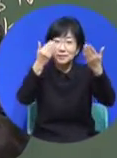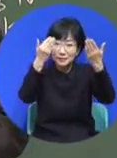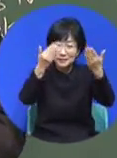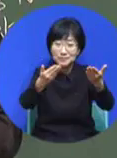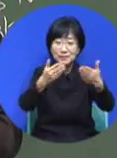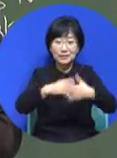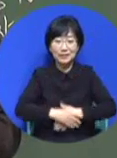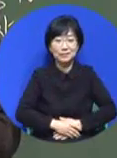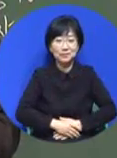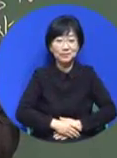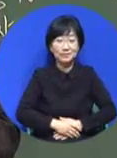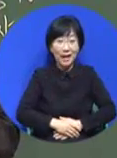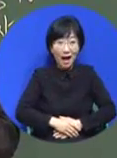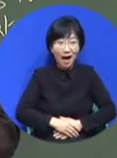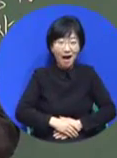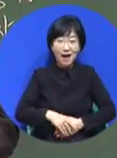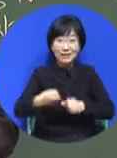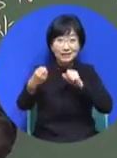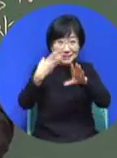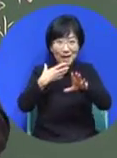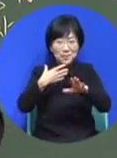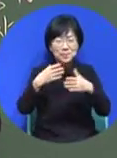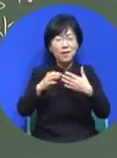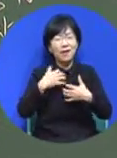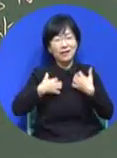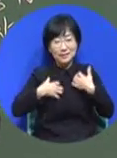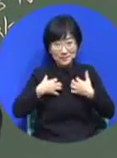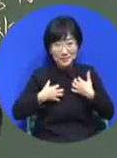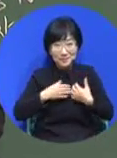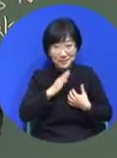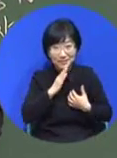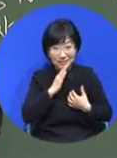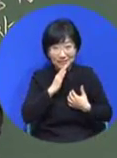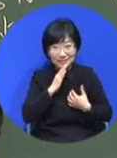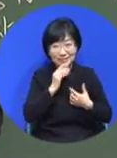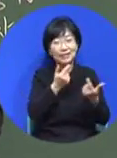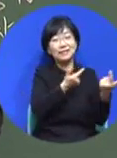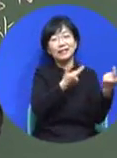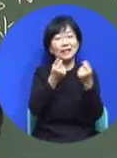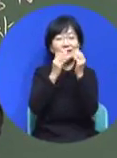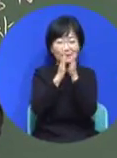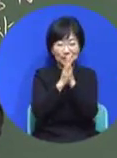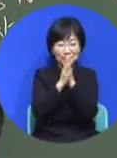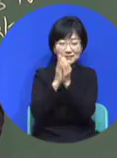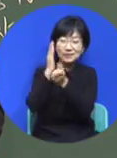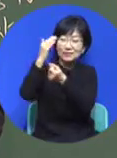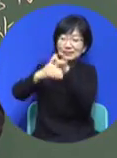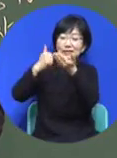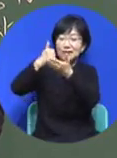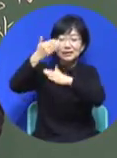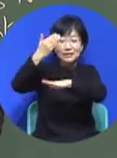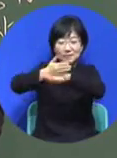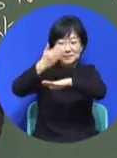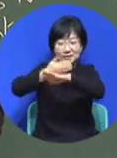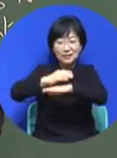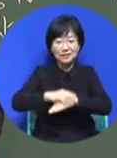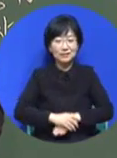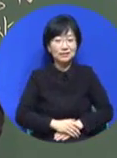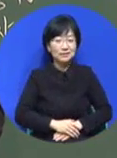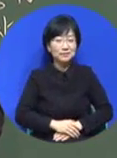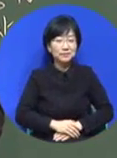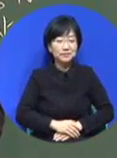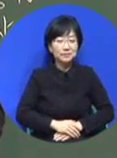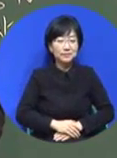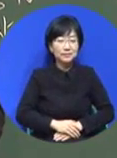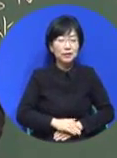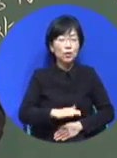true. 그러면 삶 맛이 나지겠죠. Then living would be so exciting. 기도하겠습니다. Let's pray now. 하나님 감사합니다. God, thank you. 정말